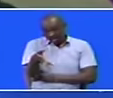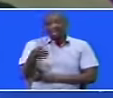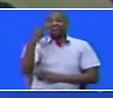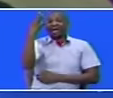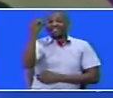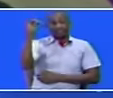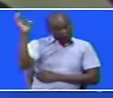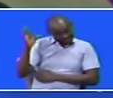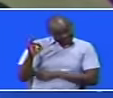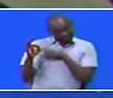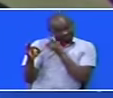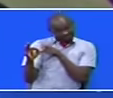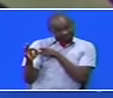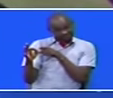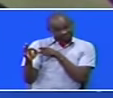30%